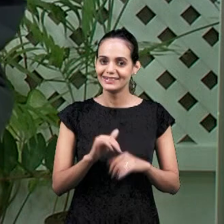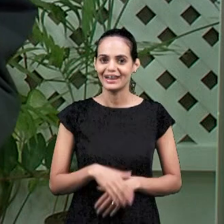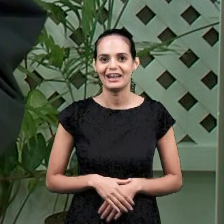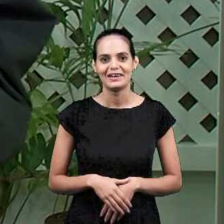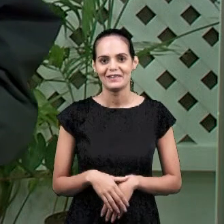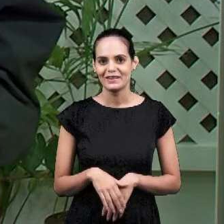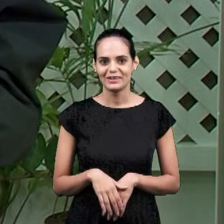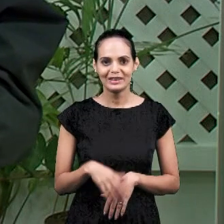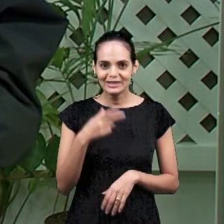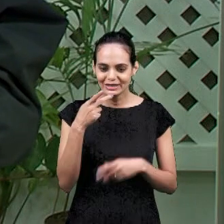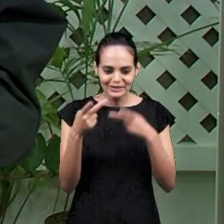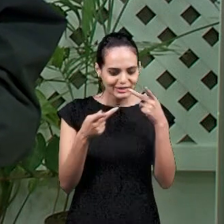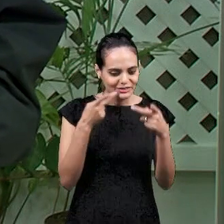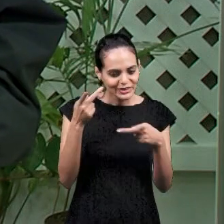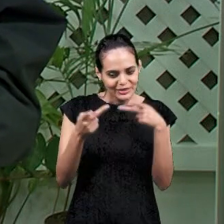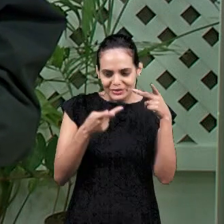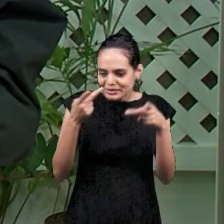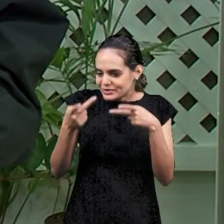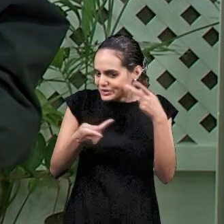pas?